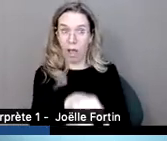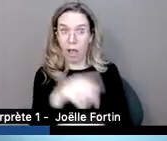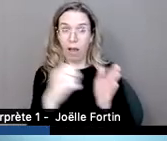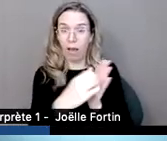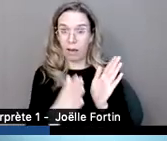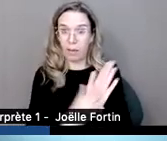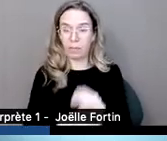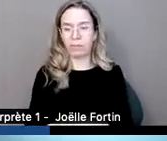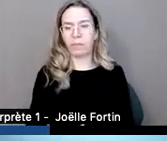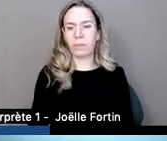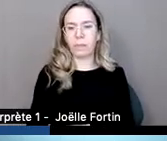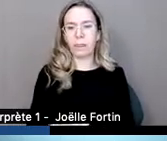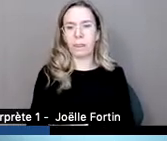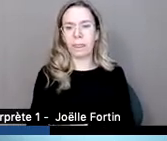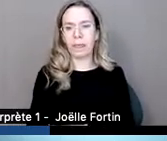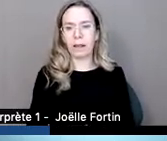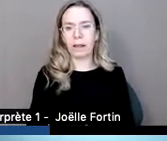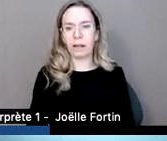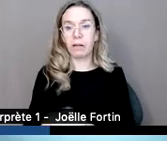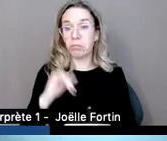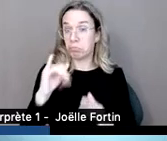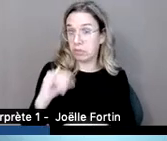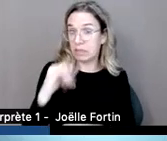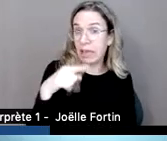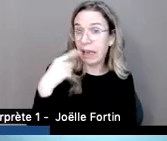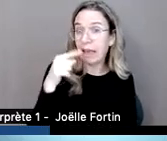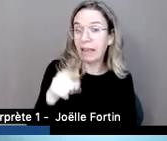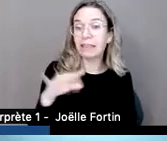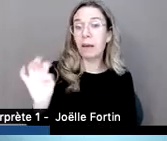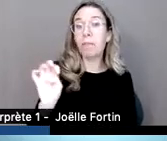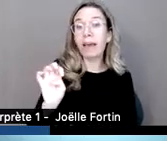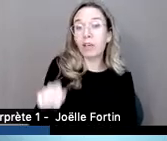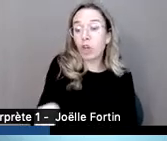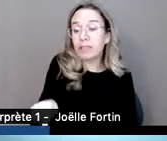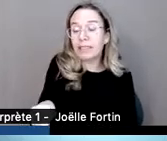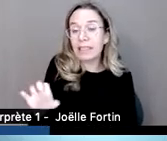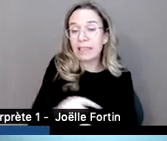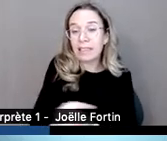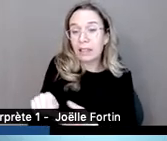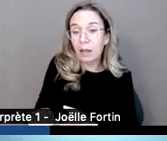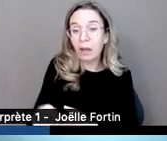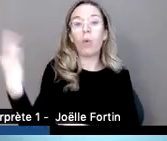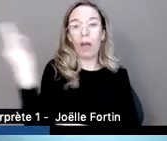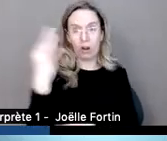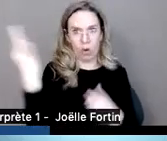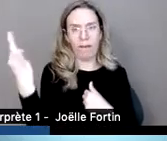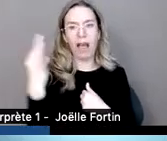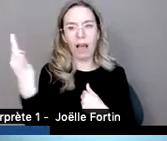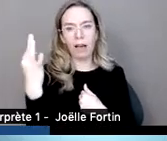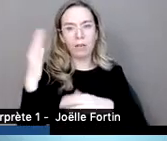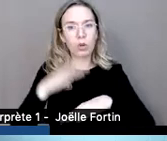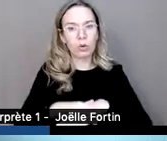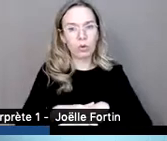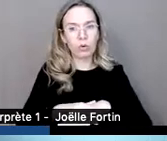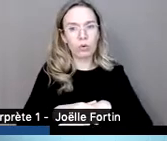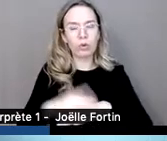Pour la simple raison, si ça peut vous intéresser, mercredi de cette semaine, je donne une conférence sur les